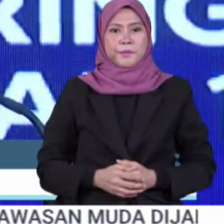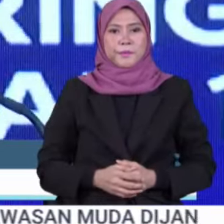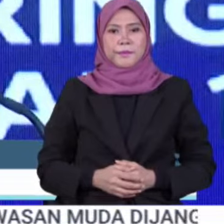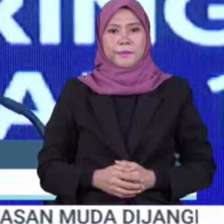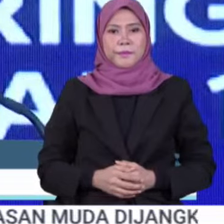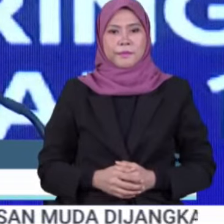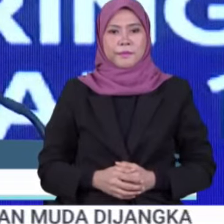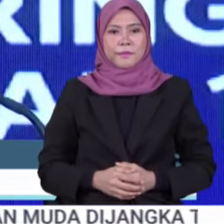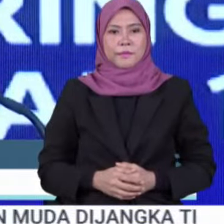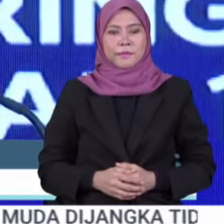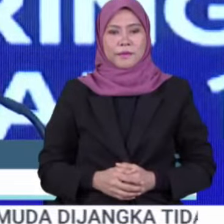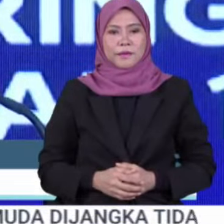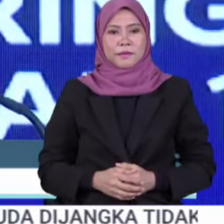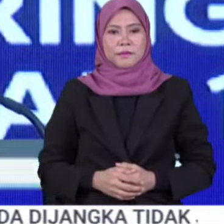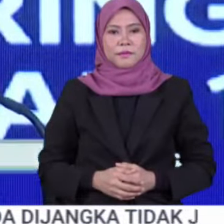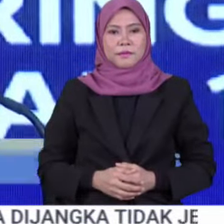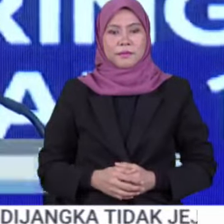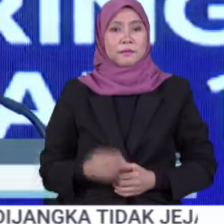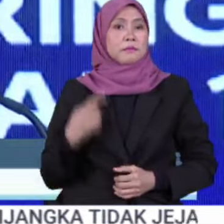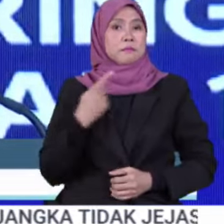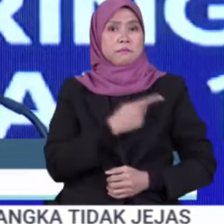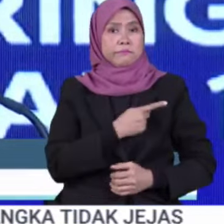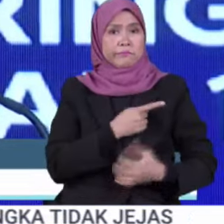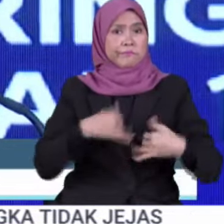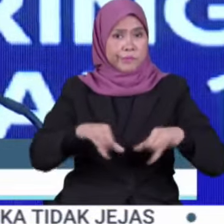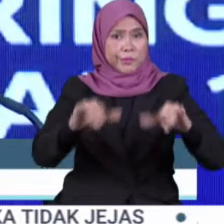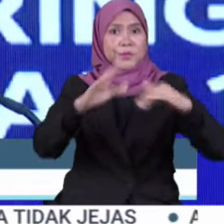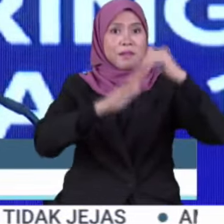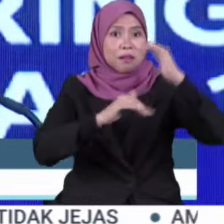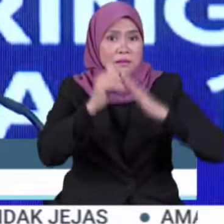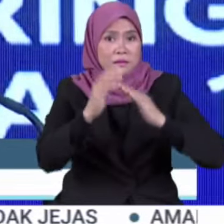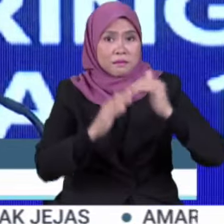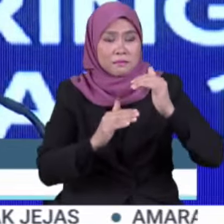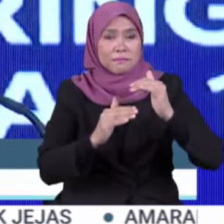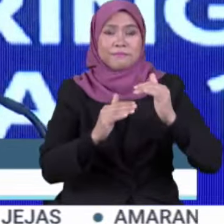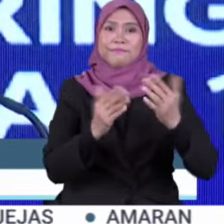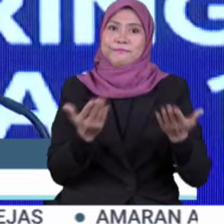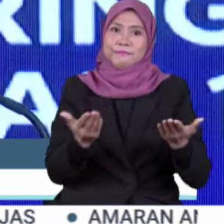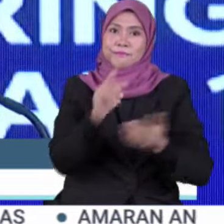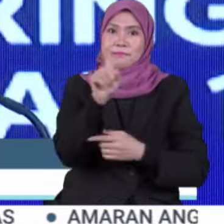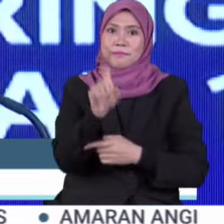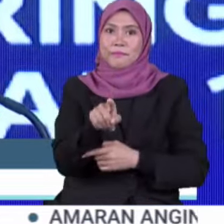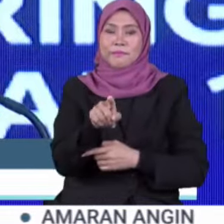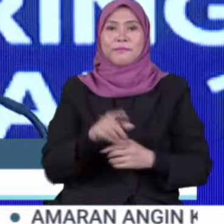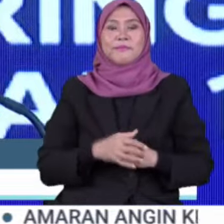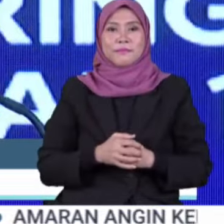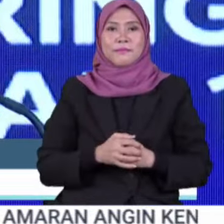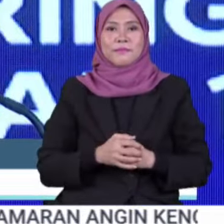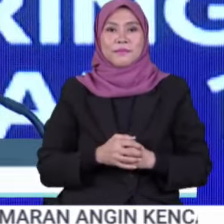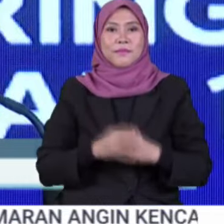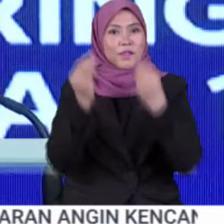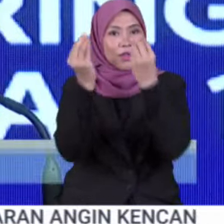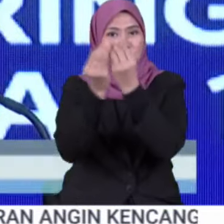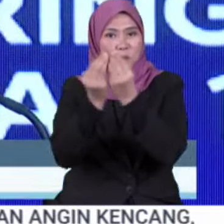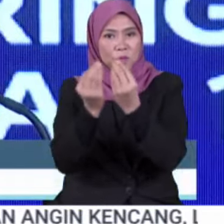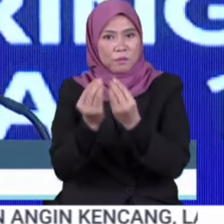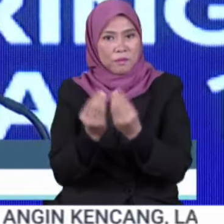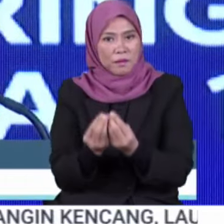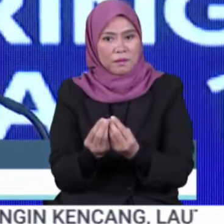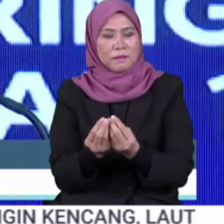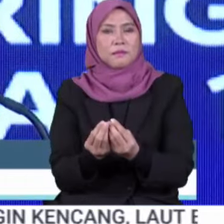Ini tidak memperlihatkan bahawa kita harus terus selesa. Dan dari perangkaan